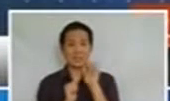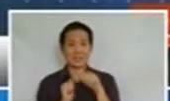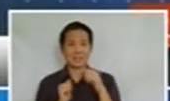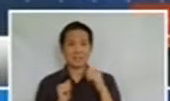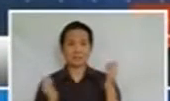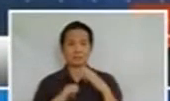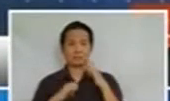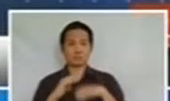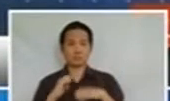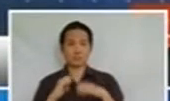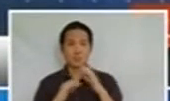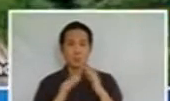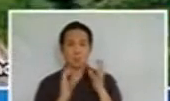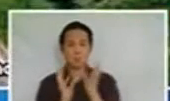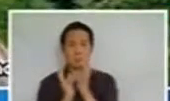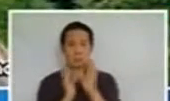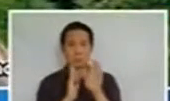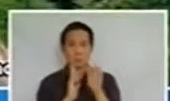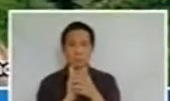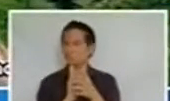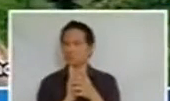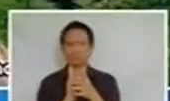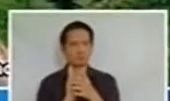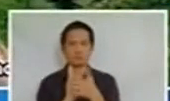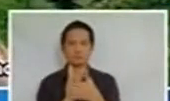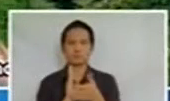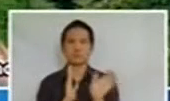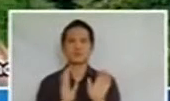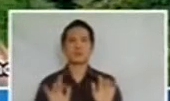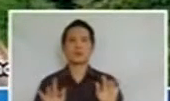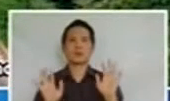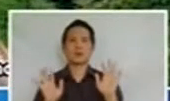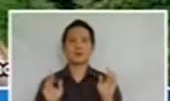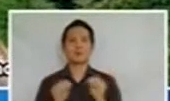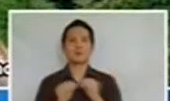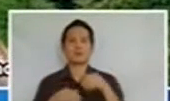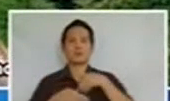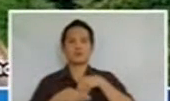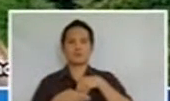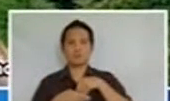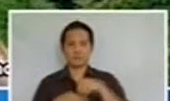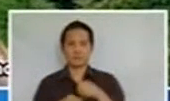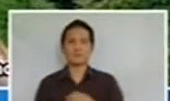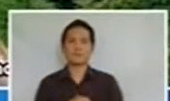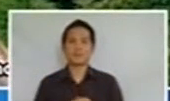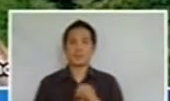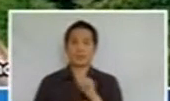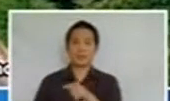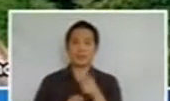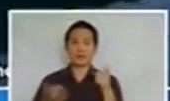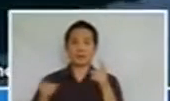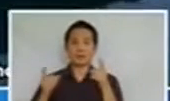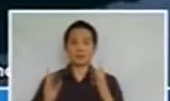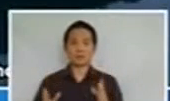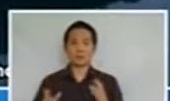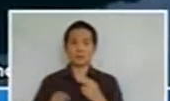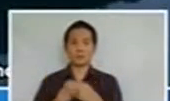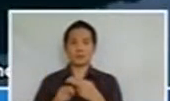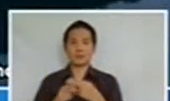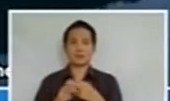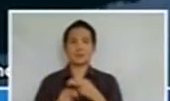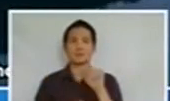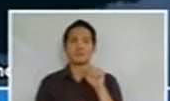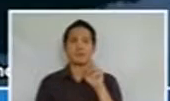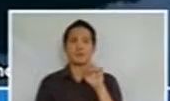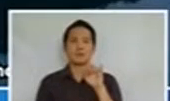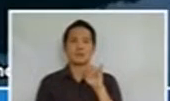turista sakaling isailalim na ang rehiyon sa modified GCQ at payagan na ang leisure travels. Ayon kay Director